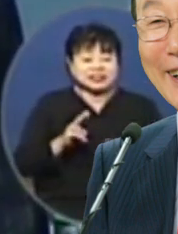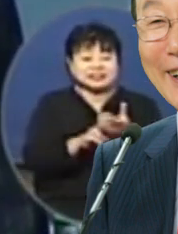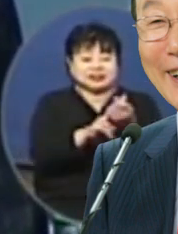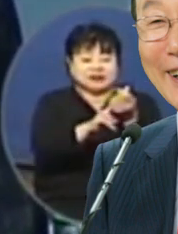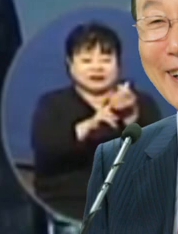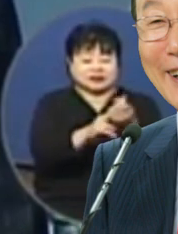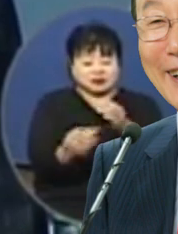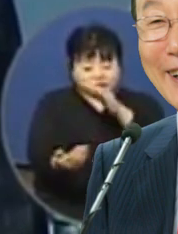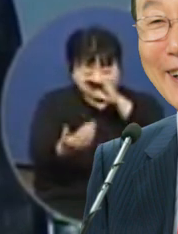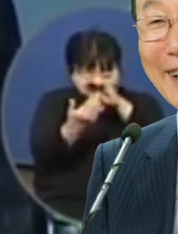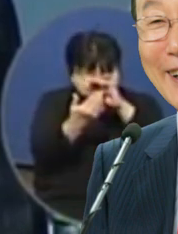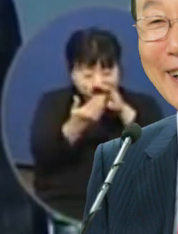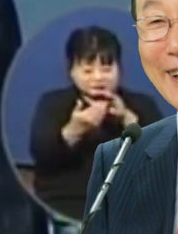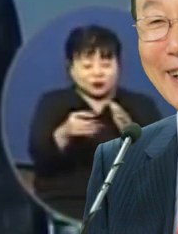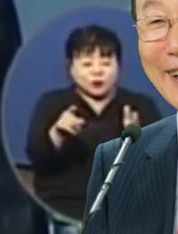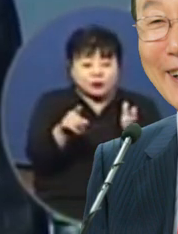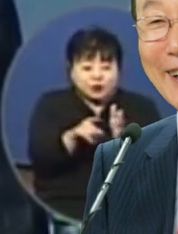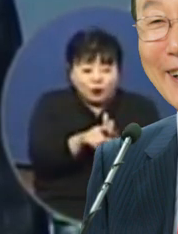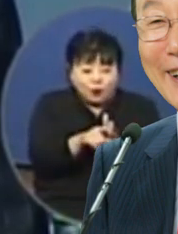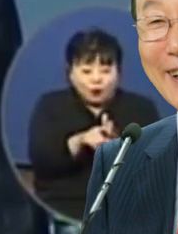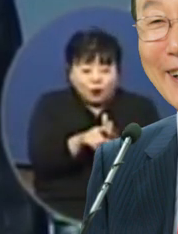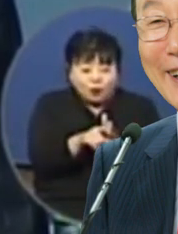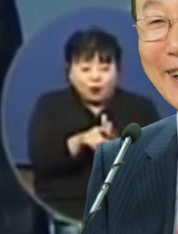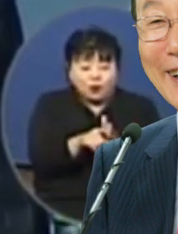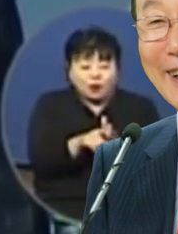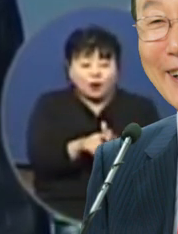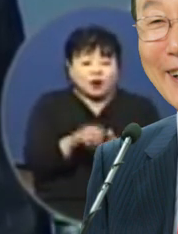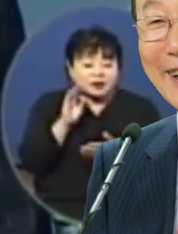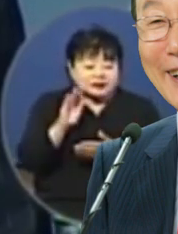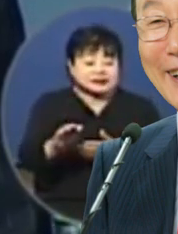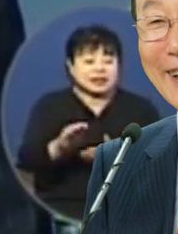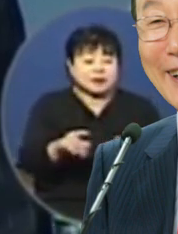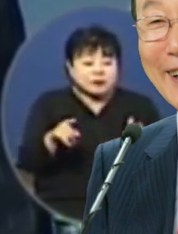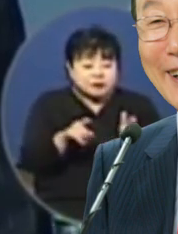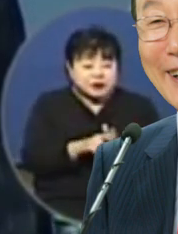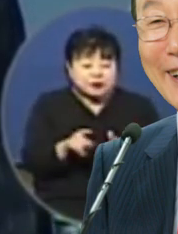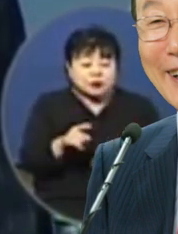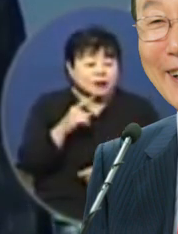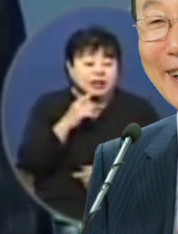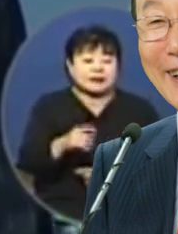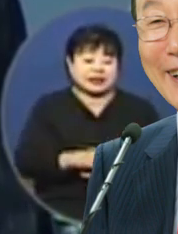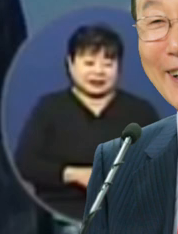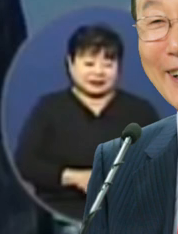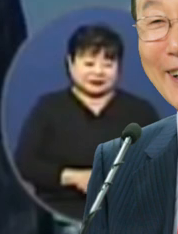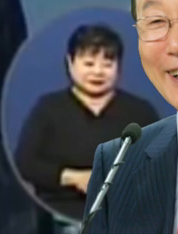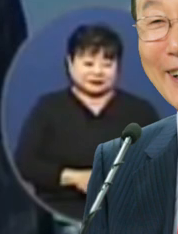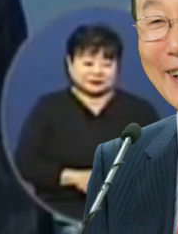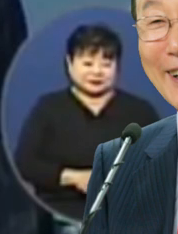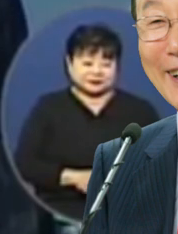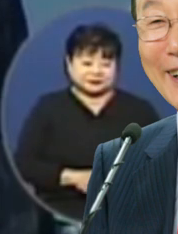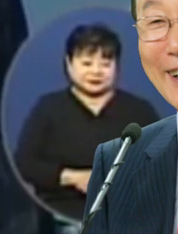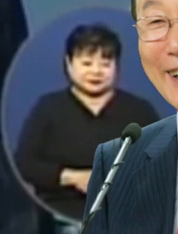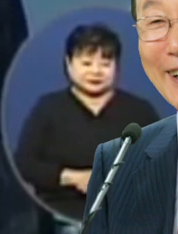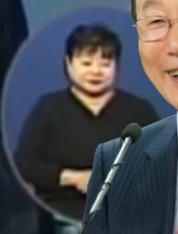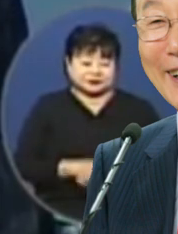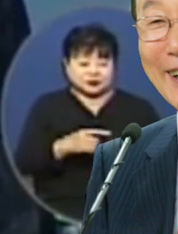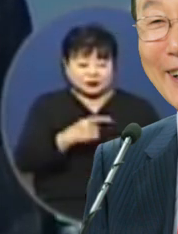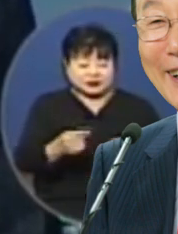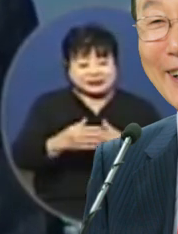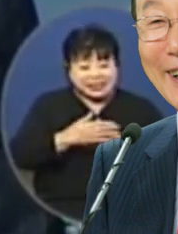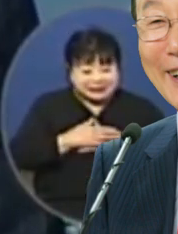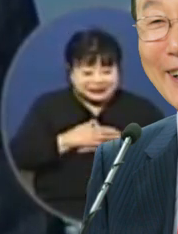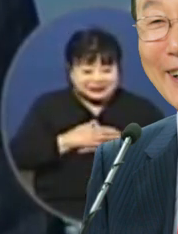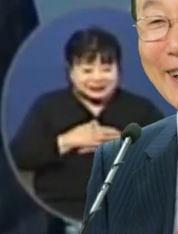기적적으로 이루어졌다고 믿고 그 다음 믿었으면 뭐라고 말하겠습니까? 따라 말씀하시죠.